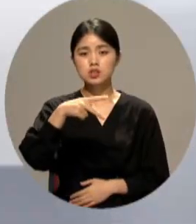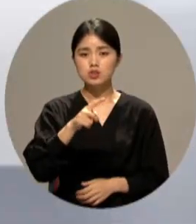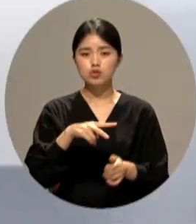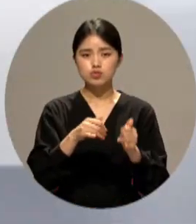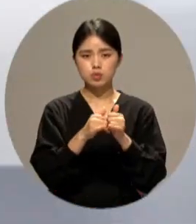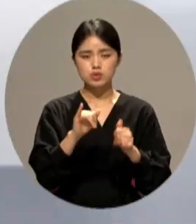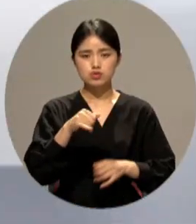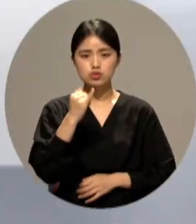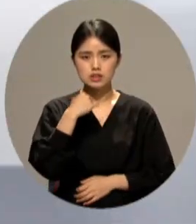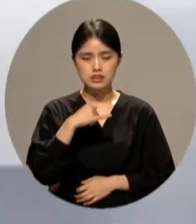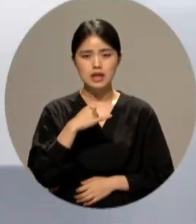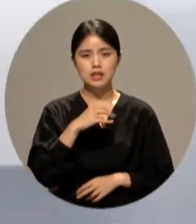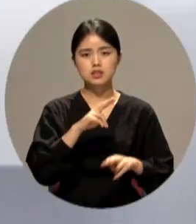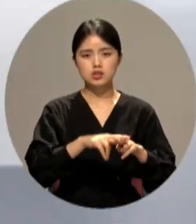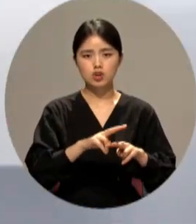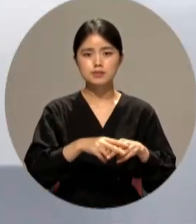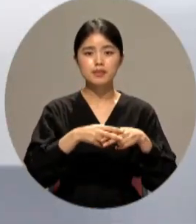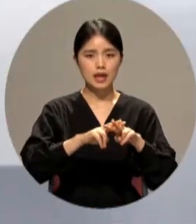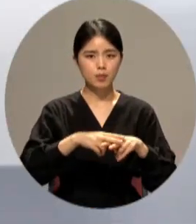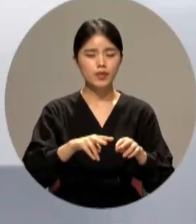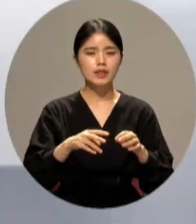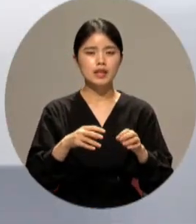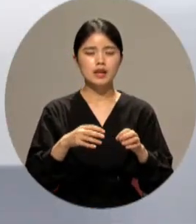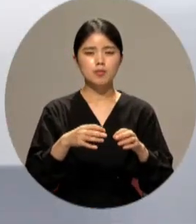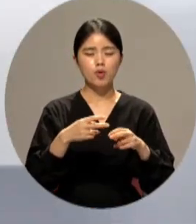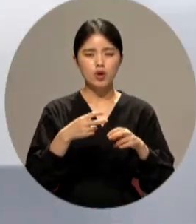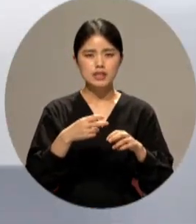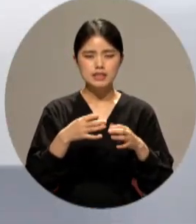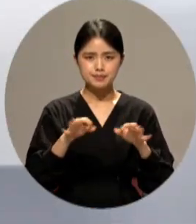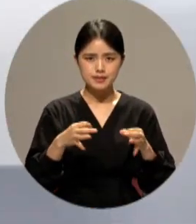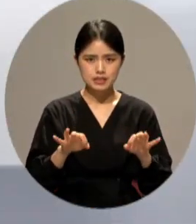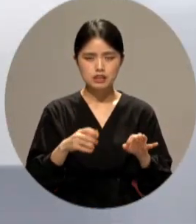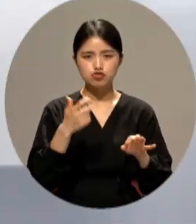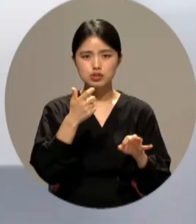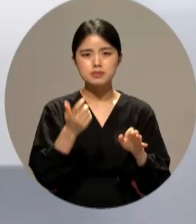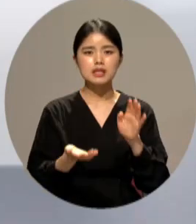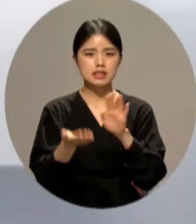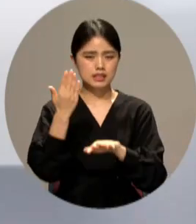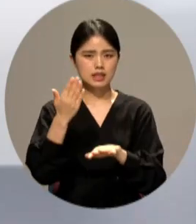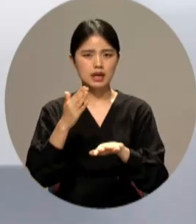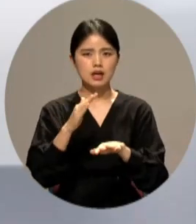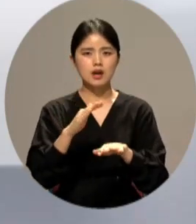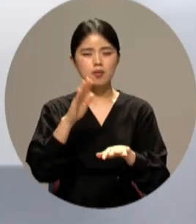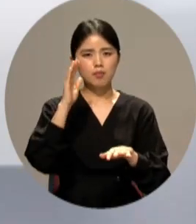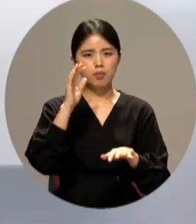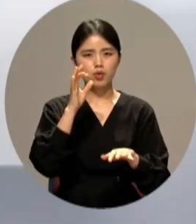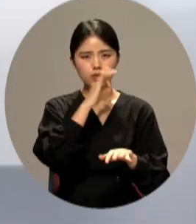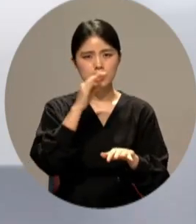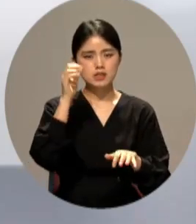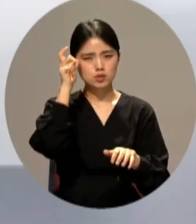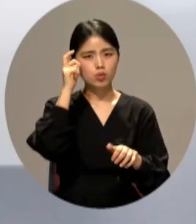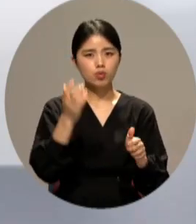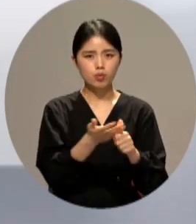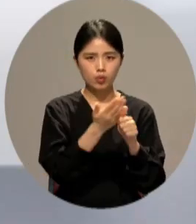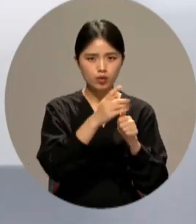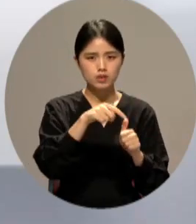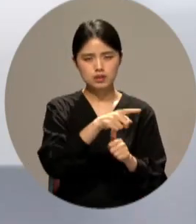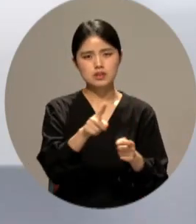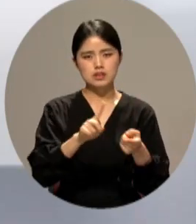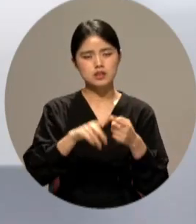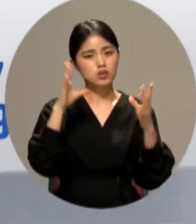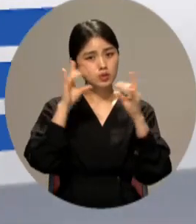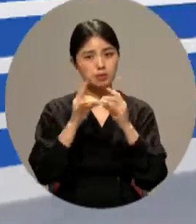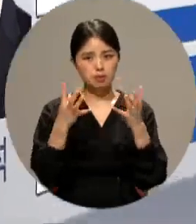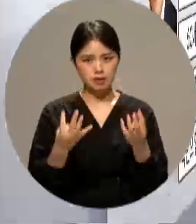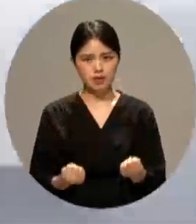순창 과정 없다 뭔 김제 그리고 60세 이상 과 농림 축산 업 국민의 임 지층에서 상대적으로 지지가